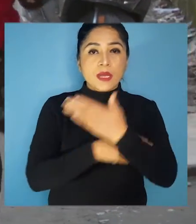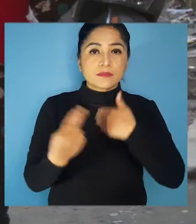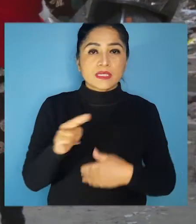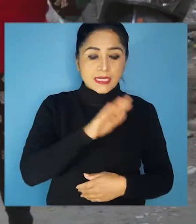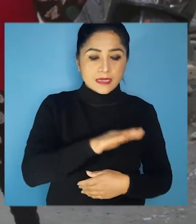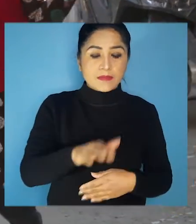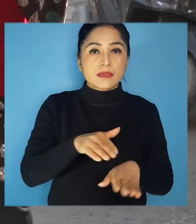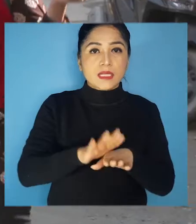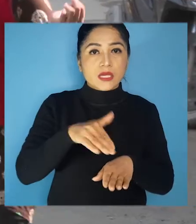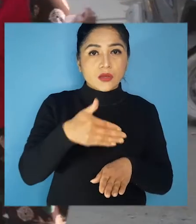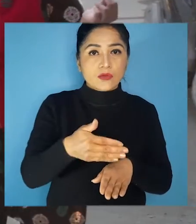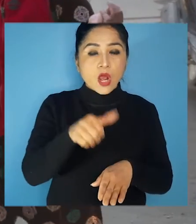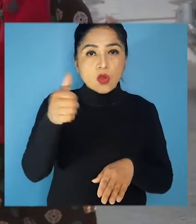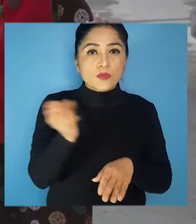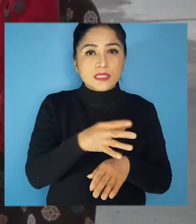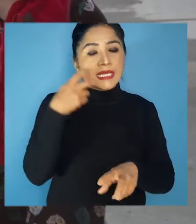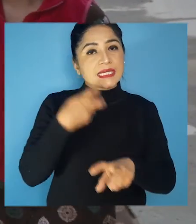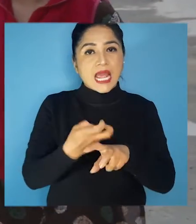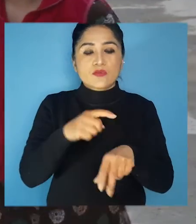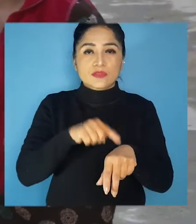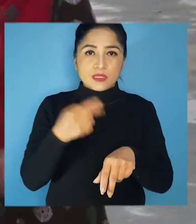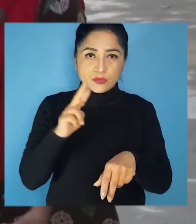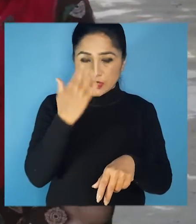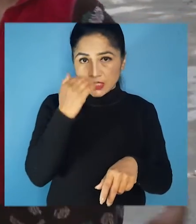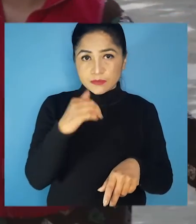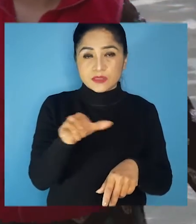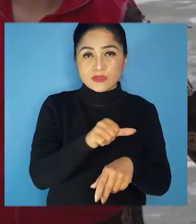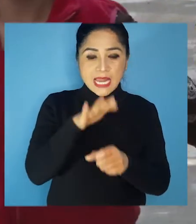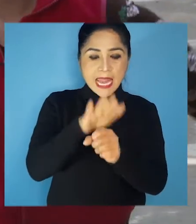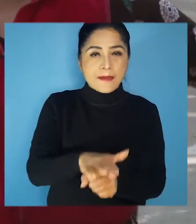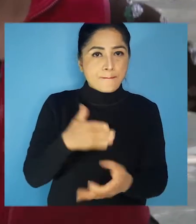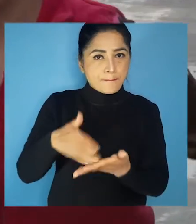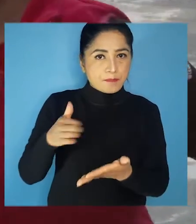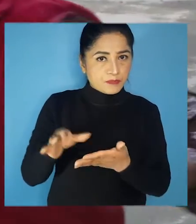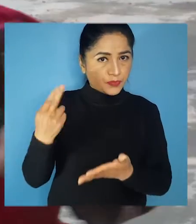अपाङ्गता भएका बालबालिकालाई अरूभन्दा कठिन समय थियो किनकि उनीहरूलाई हेपियो,